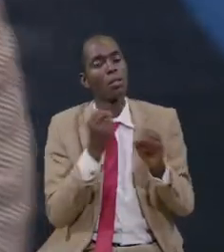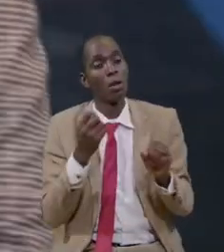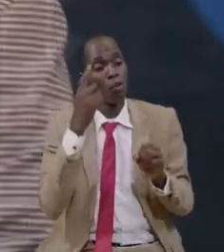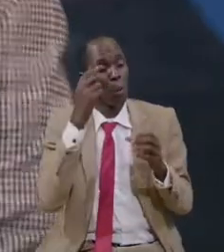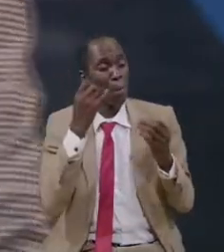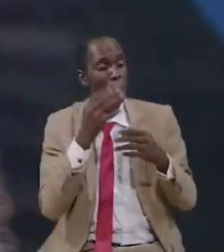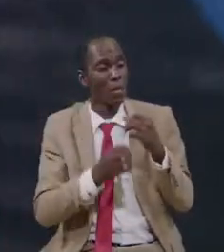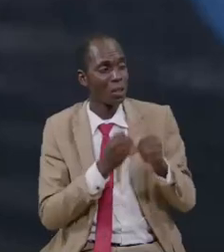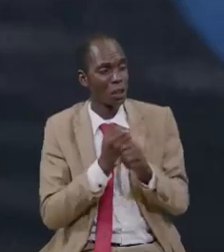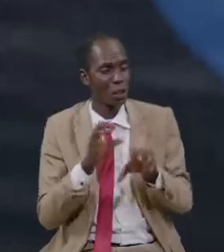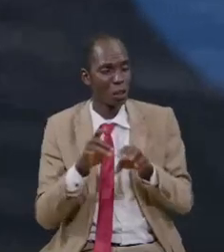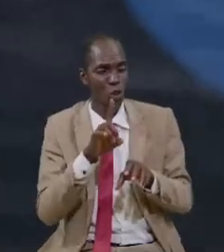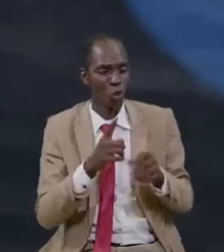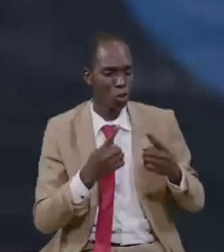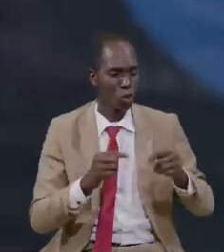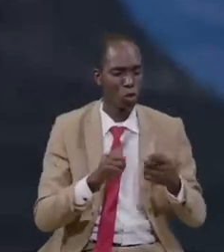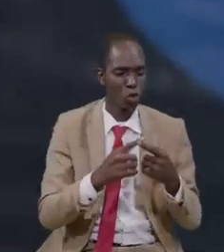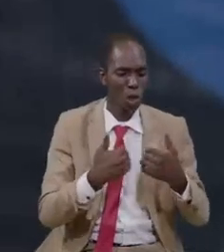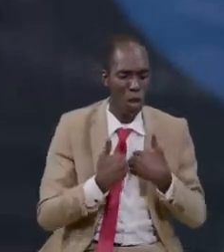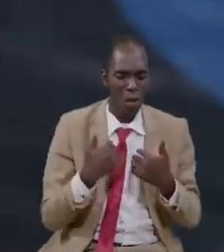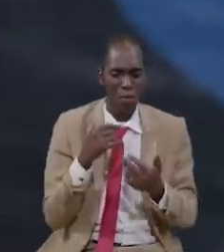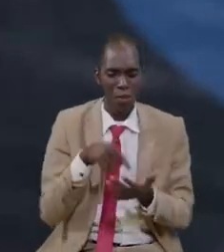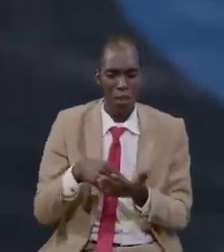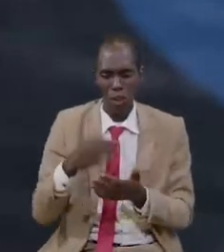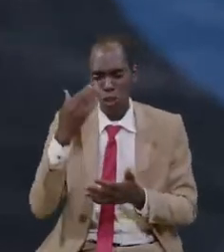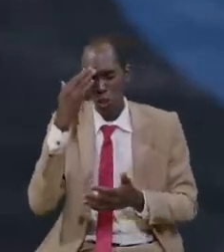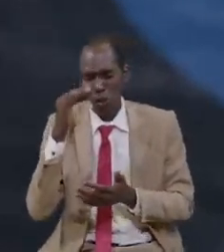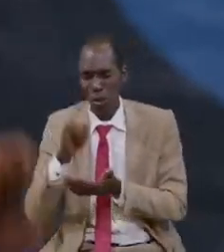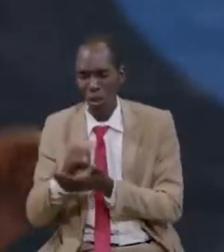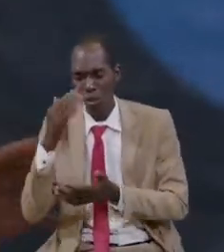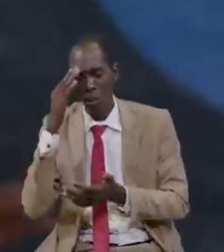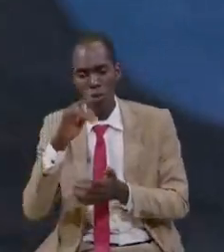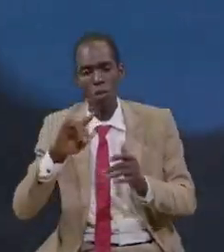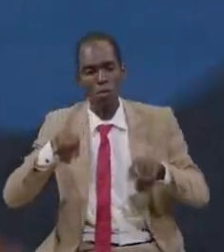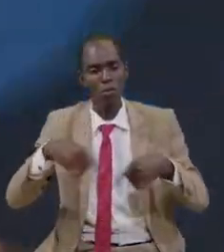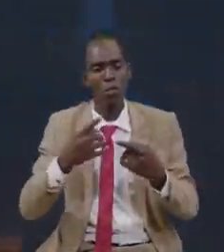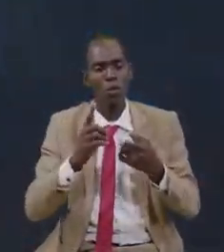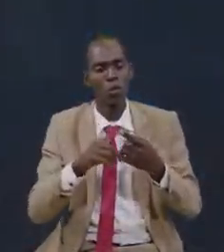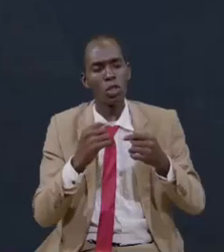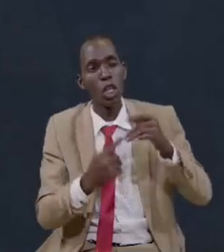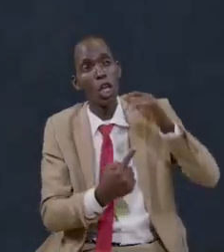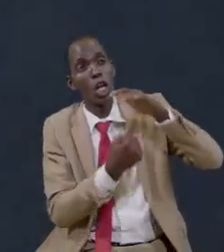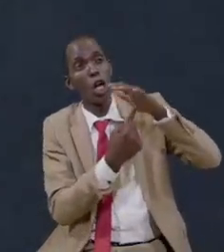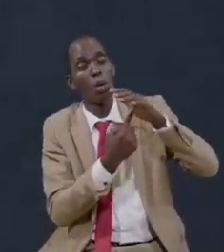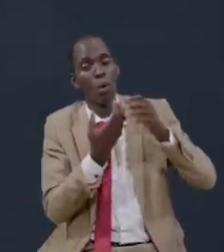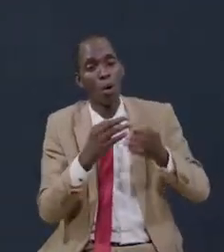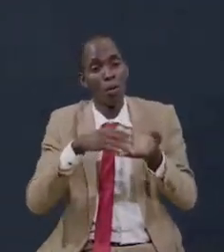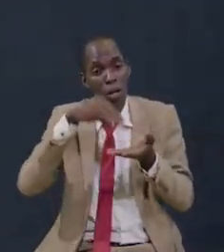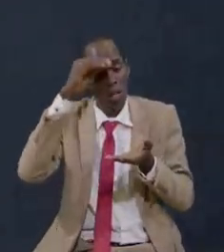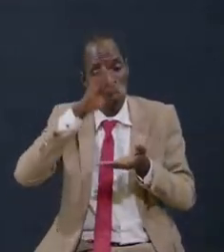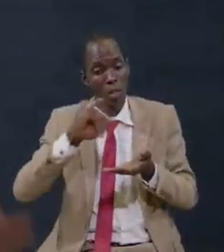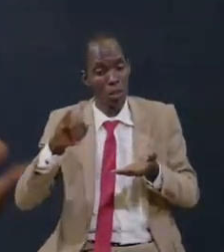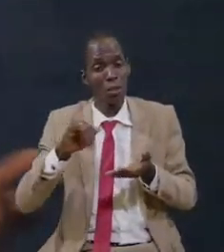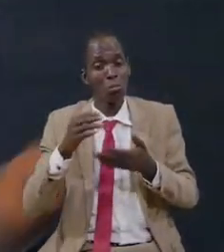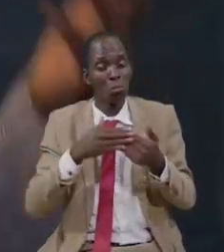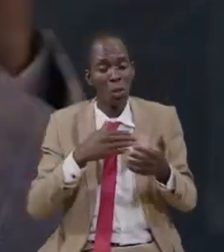Combien d'années tu as essayé d'avoir telle connaissance et tu es allé au summum de la connaissance et ça